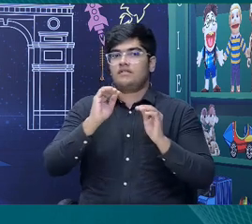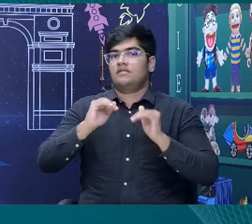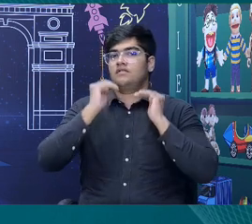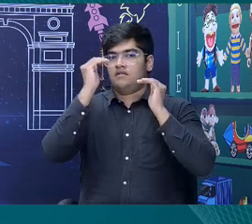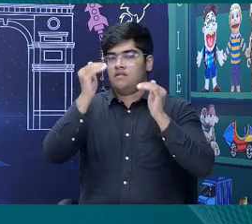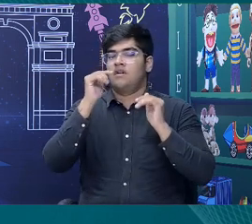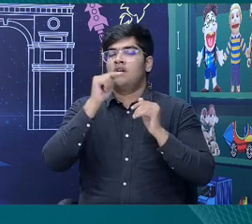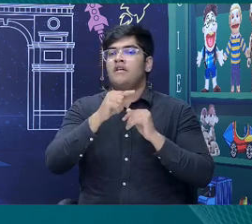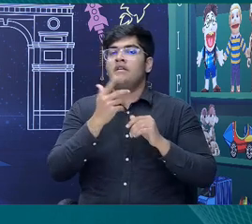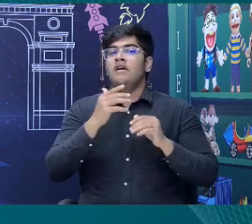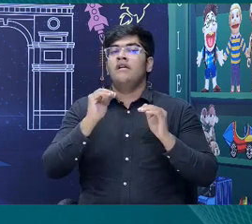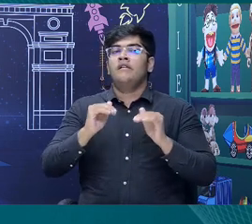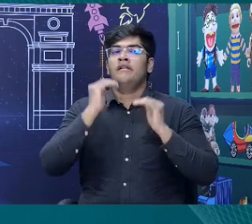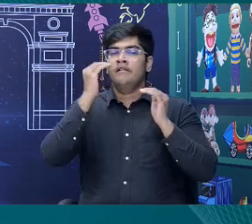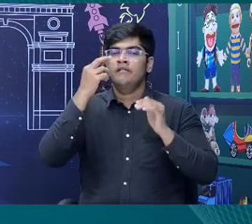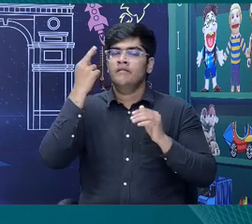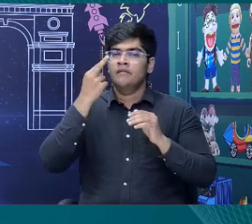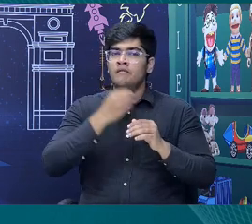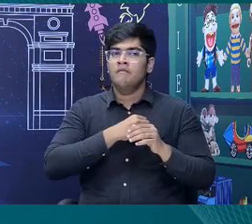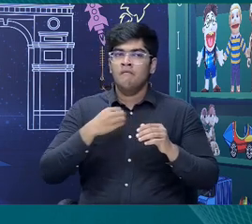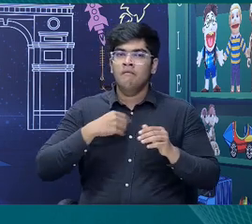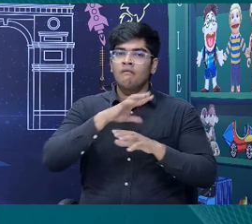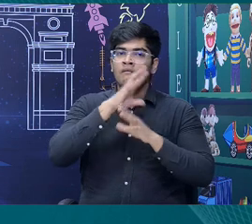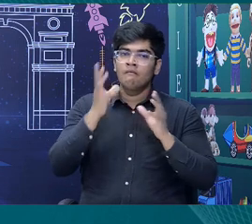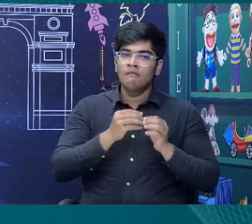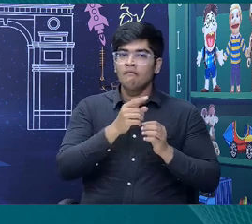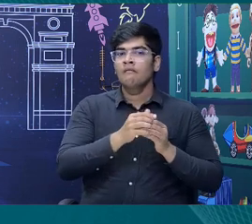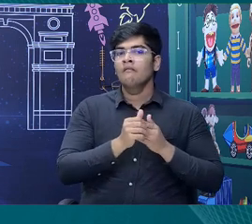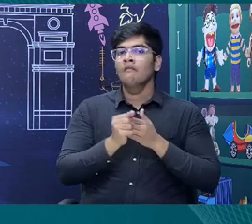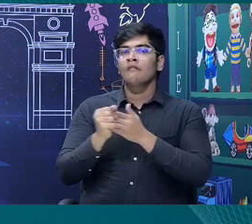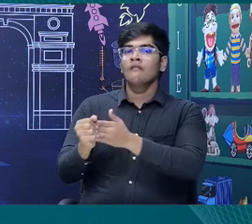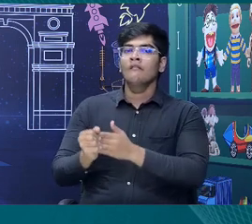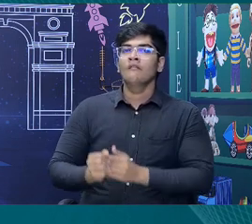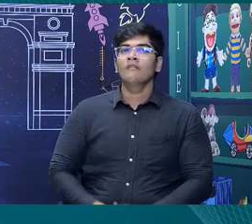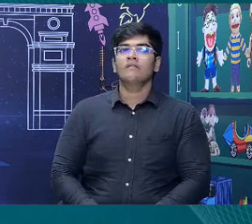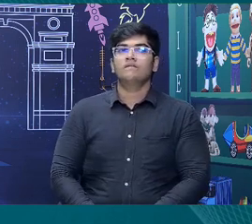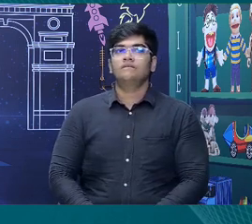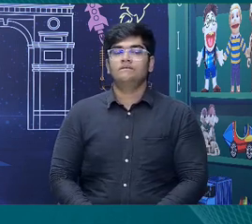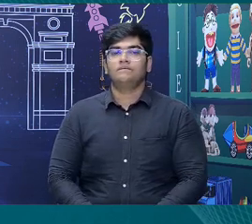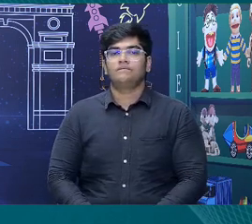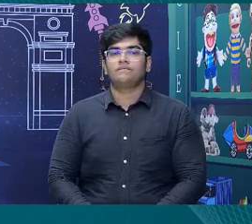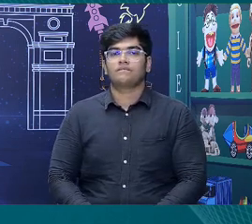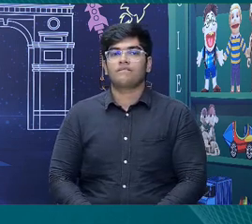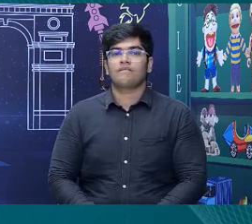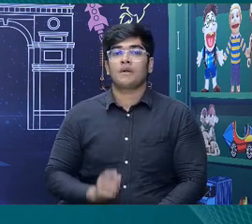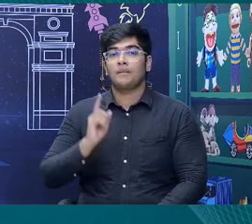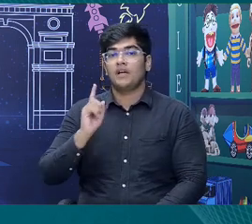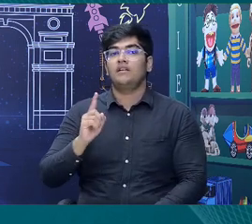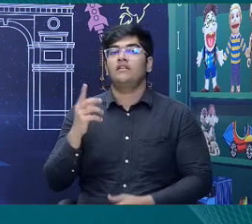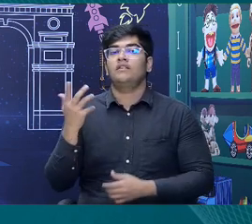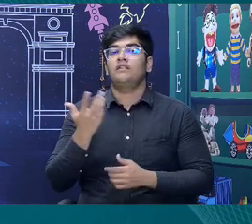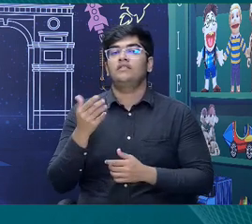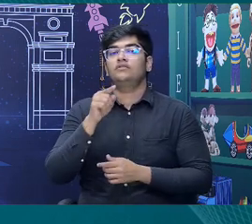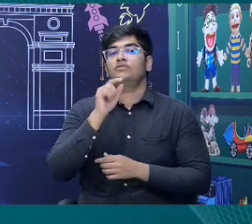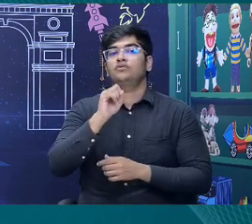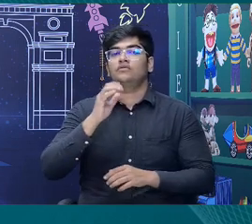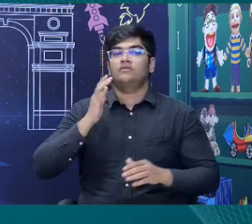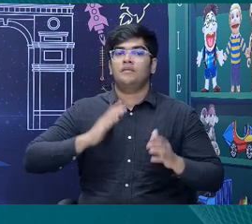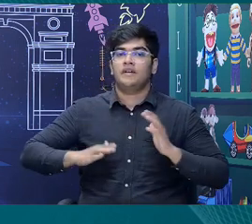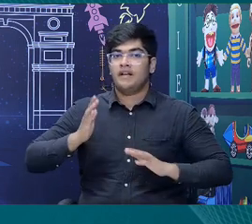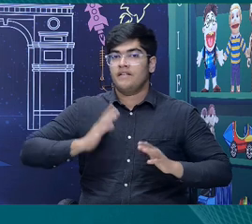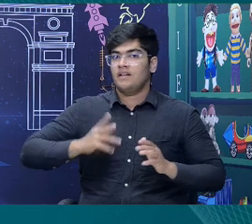थेरेपिस्ट की गाइडेंस के अंदर कर रहा है जी जैसे साइकोडायनेमिक में है लेकिन जो पोटेंशियल बिहेवियर पैटर्न है या जो